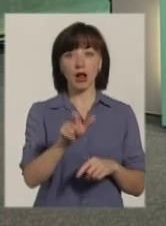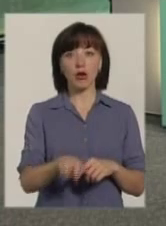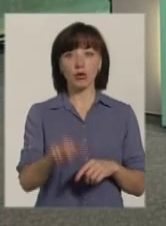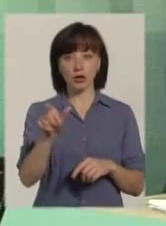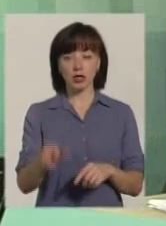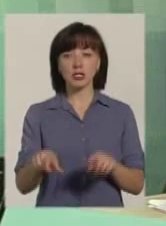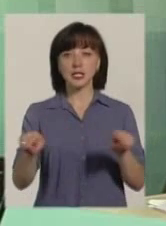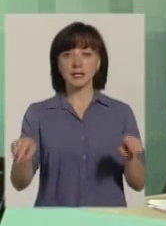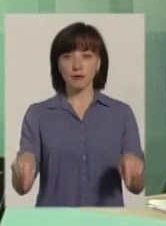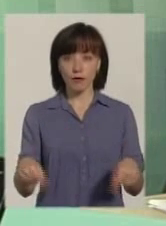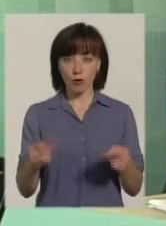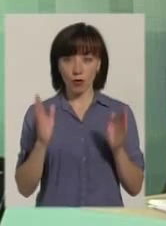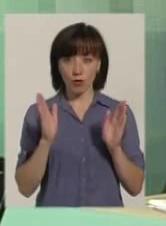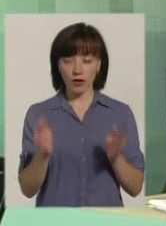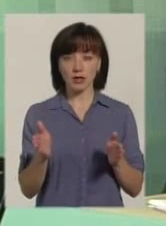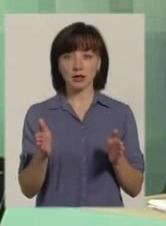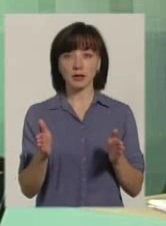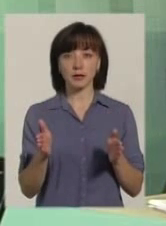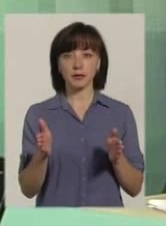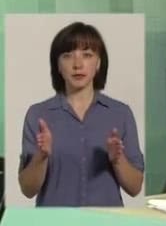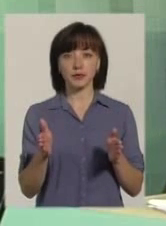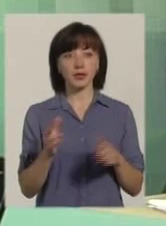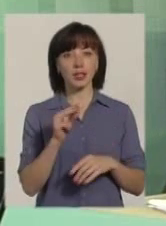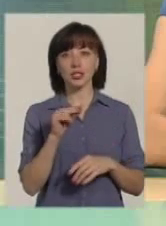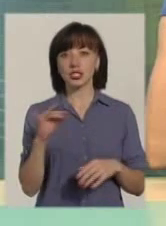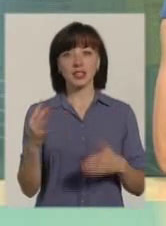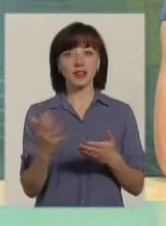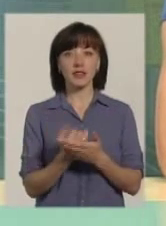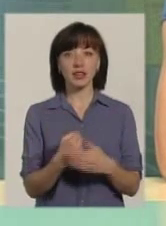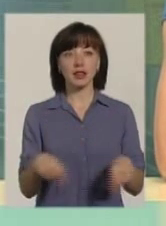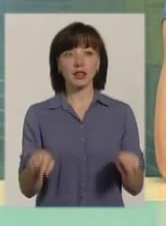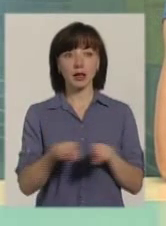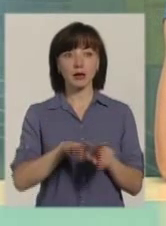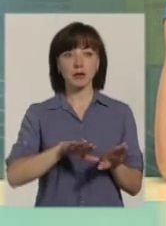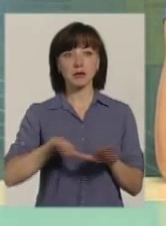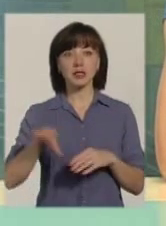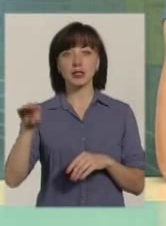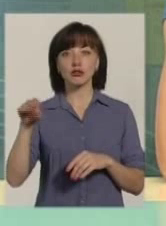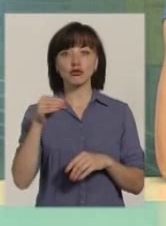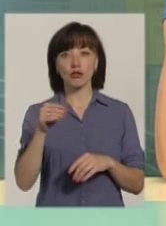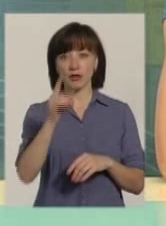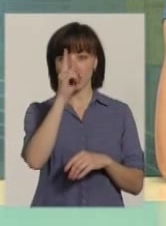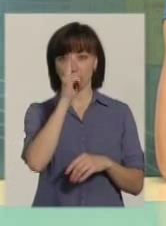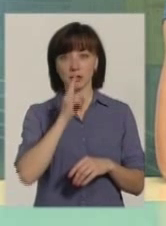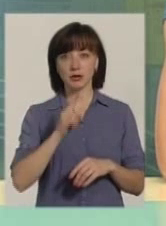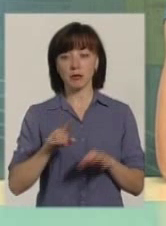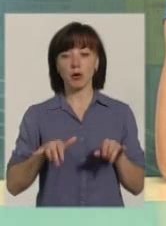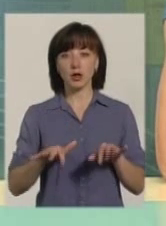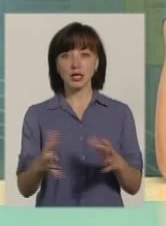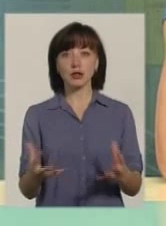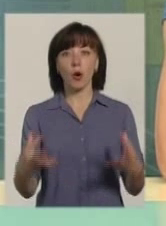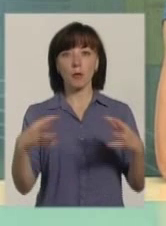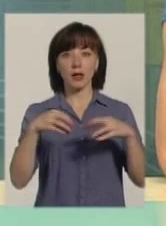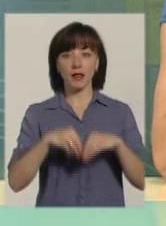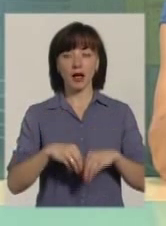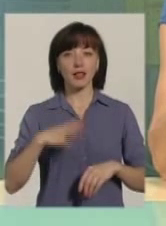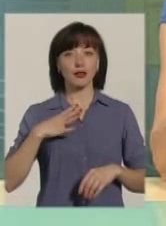будуть створювати. Чи не вийде так, що після жовтня місяця процес об'єднання